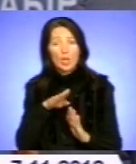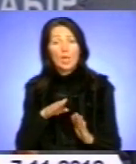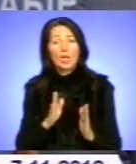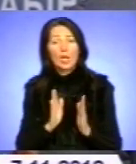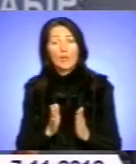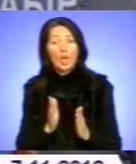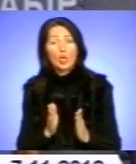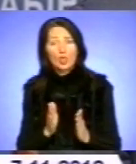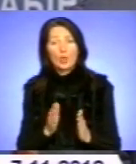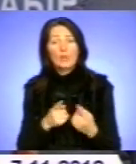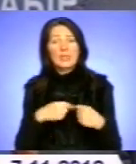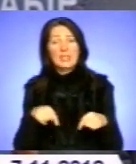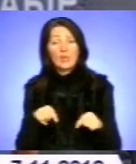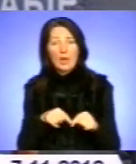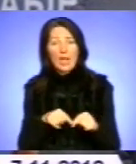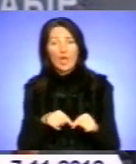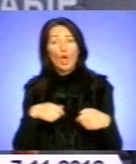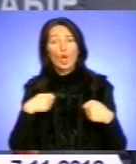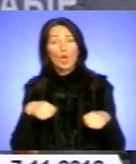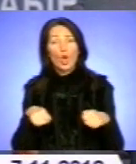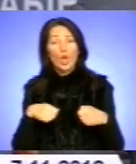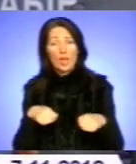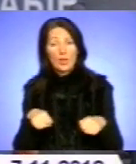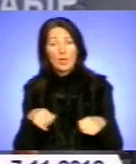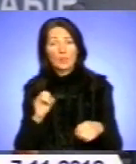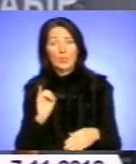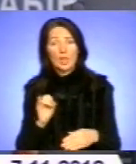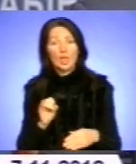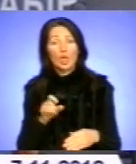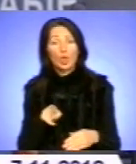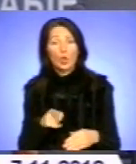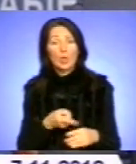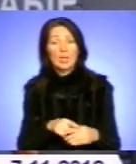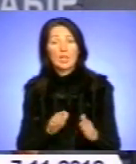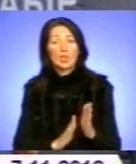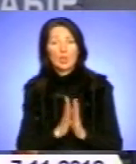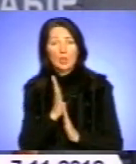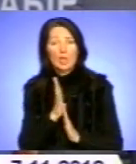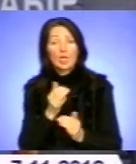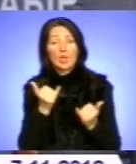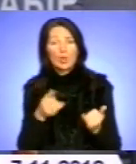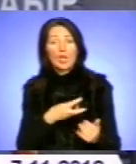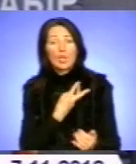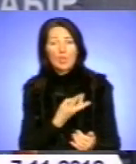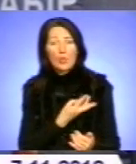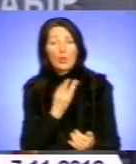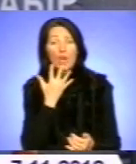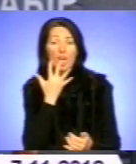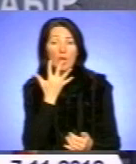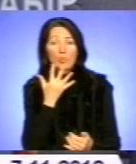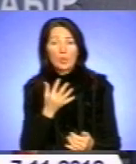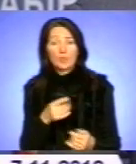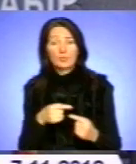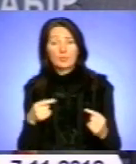в сфері торгівлі. І то це зростання сьогодні стимулює імпорт.